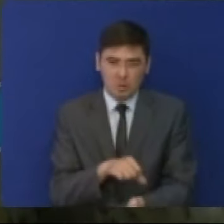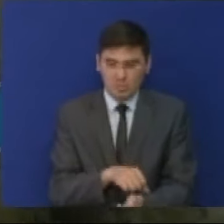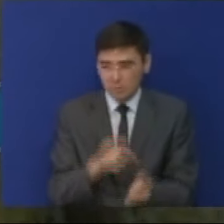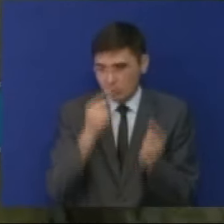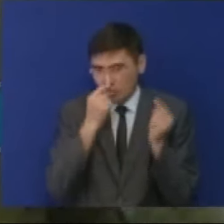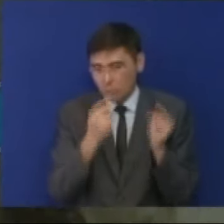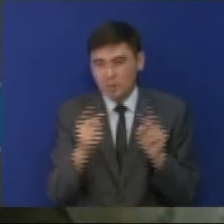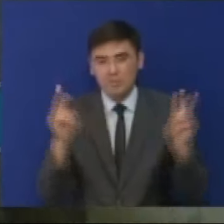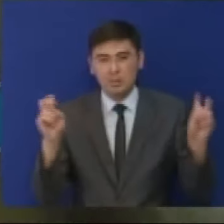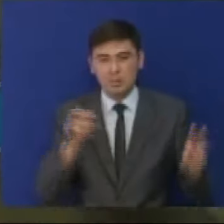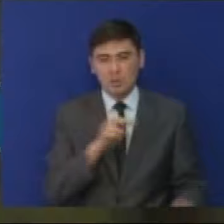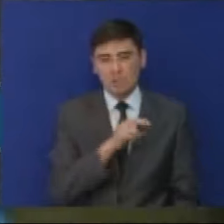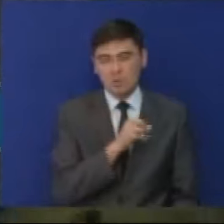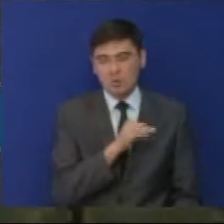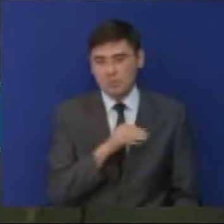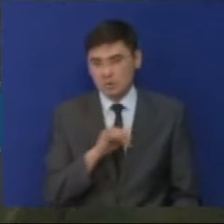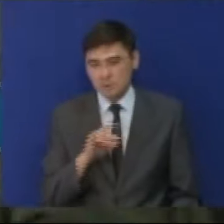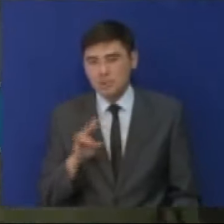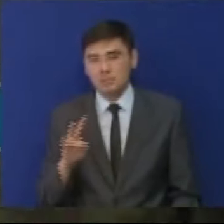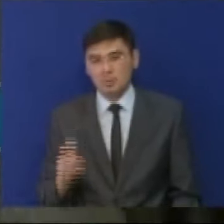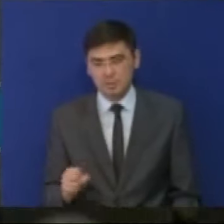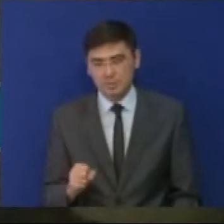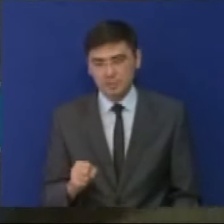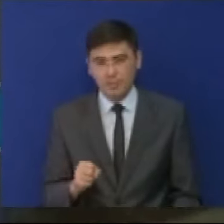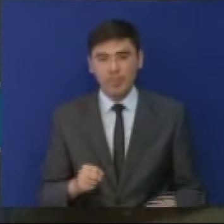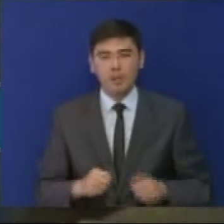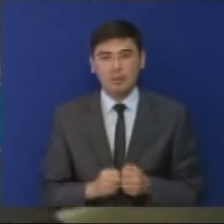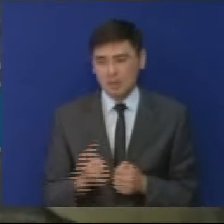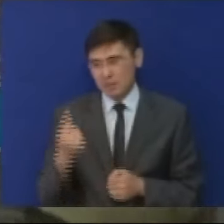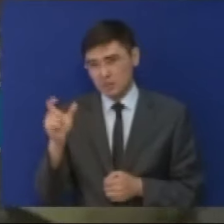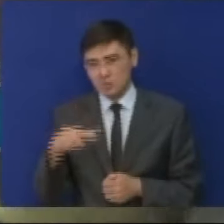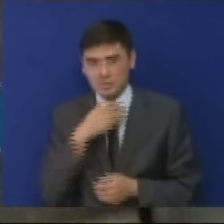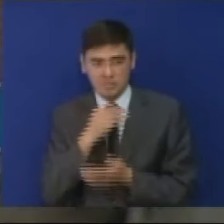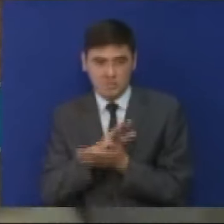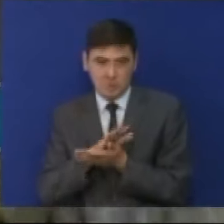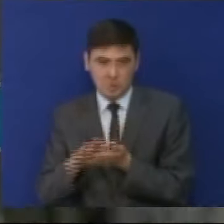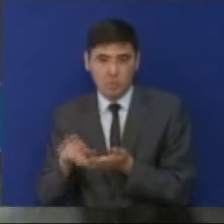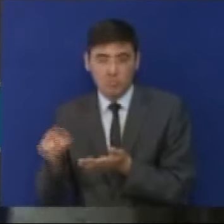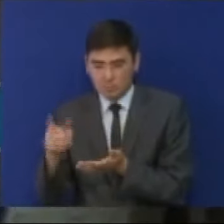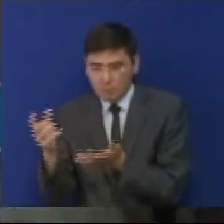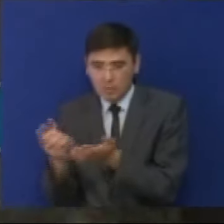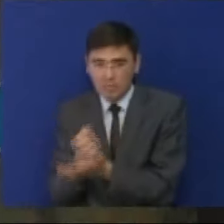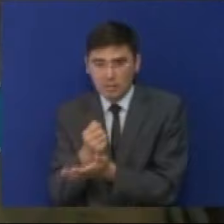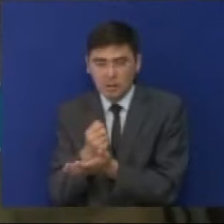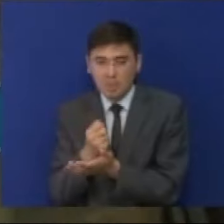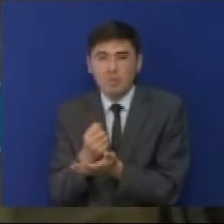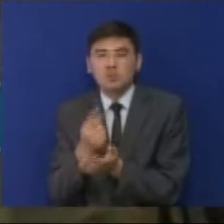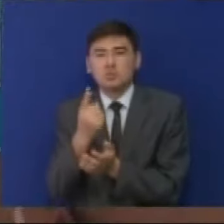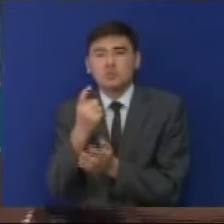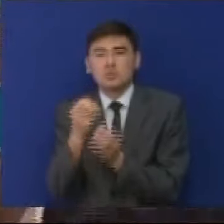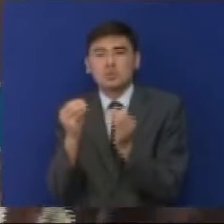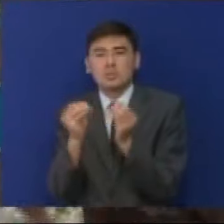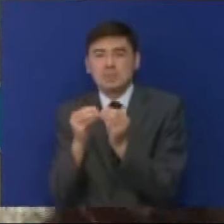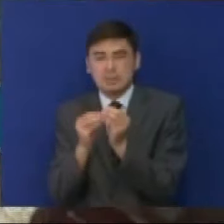операция «Паутина». Сотрудниками отдела по противодействию наркопреступности был задержан житель Семея, у которого было обнаружено и изъято